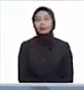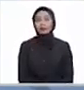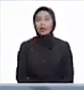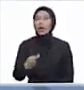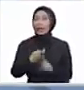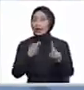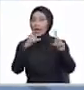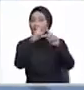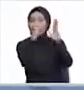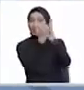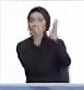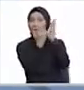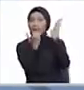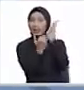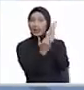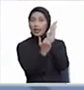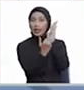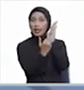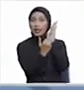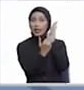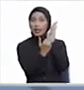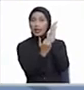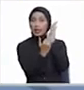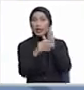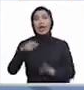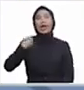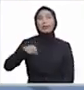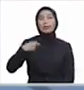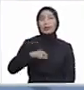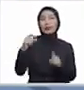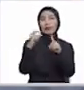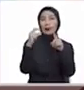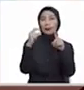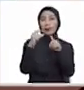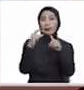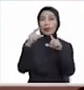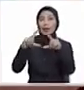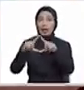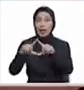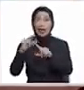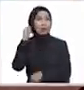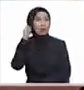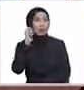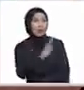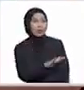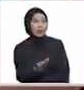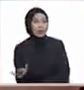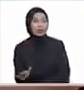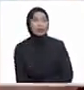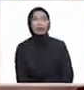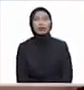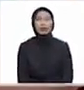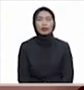data dari Kementerian Perempuan dan Anak, sekarang ini sangat luar biasa kekerasan